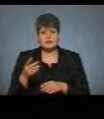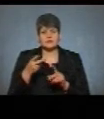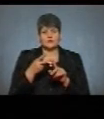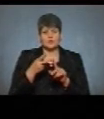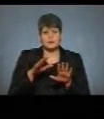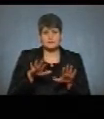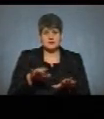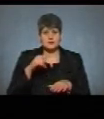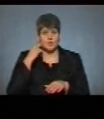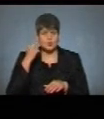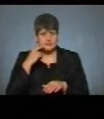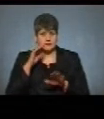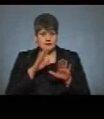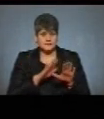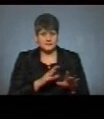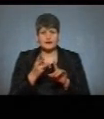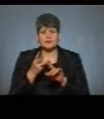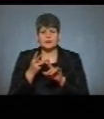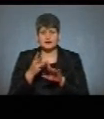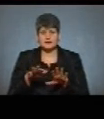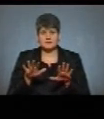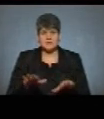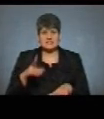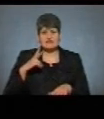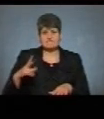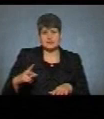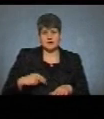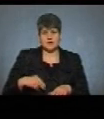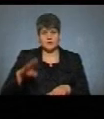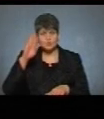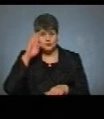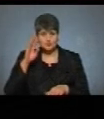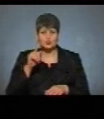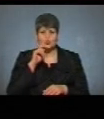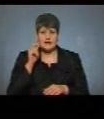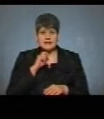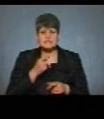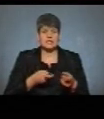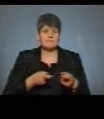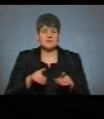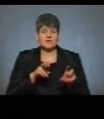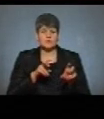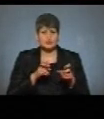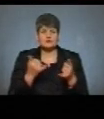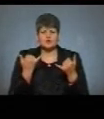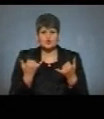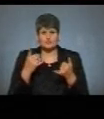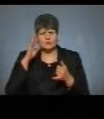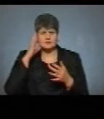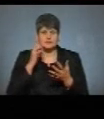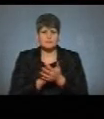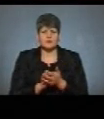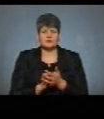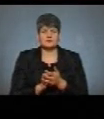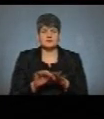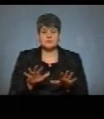другому – росіянин Олександр Логінов, на третьому – француз Мартен Фуркат. Українські біатлоністи на сьогодні займають такі місця. Тернополянин